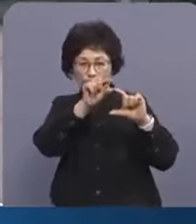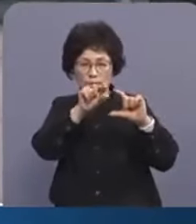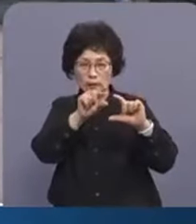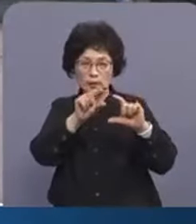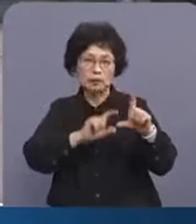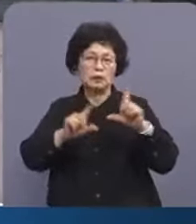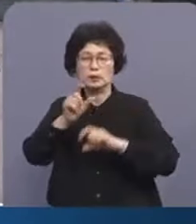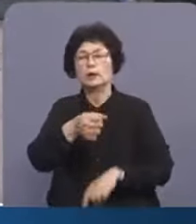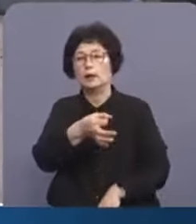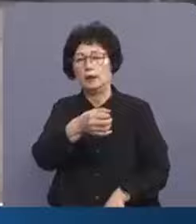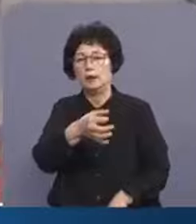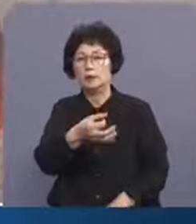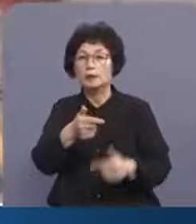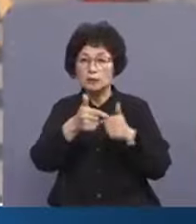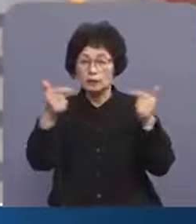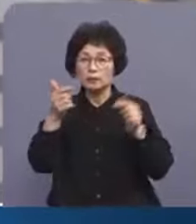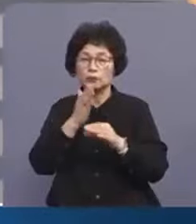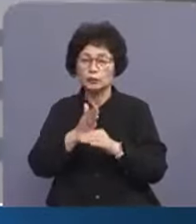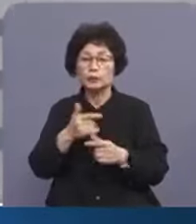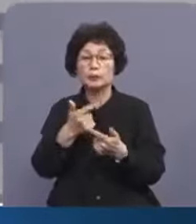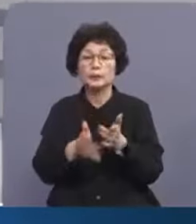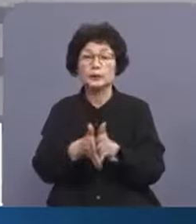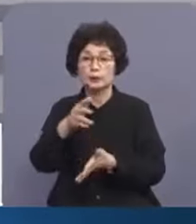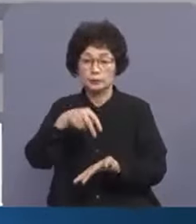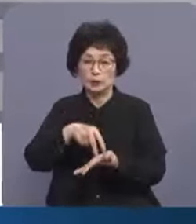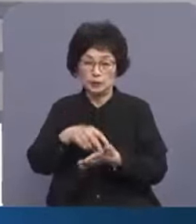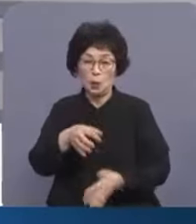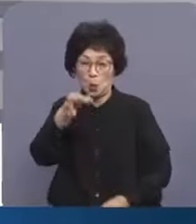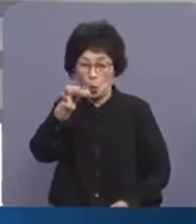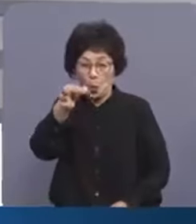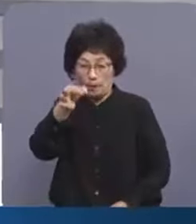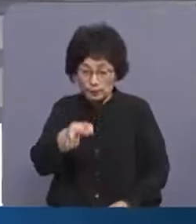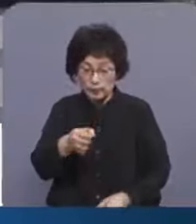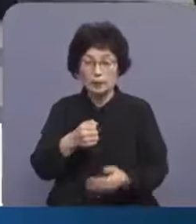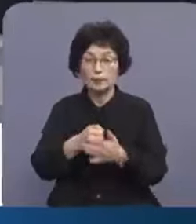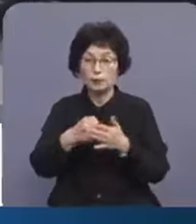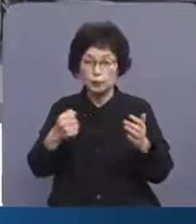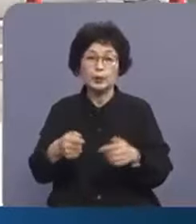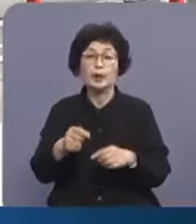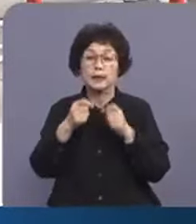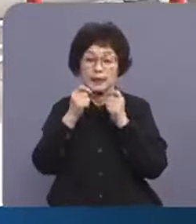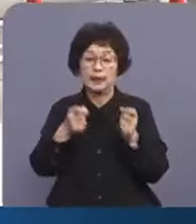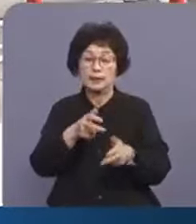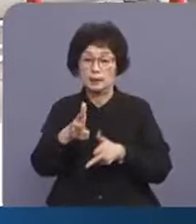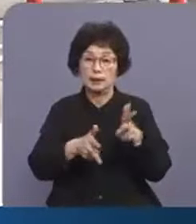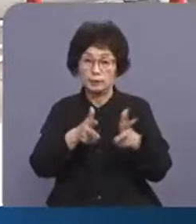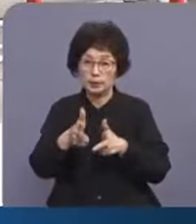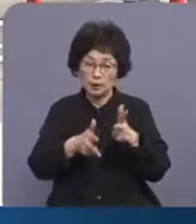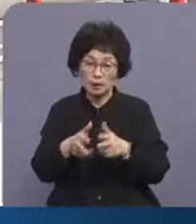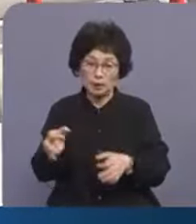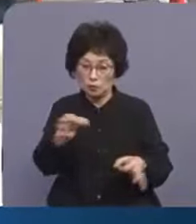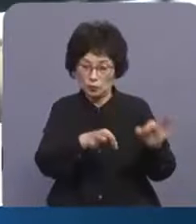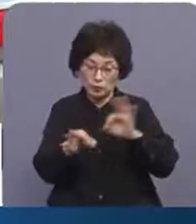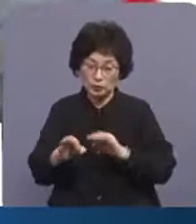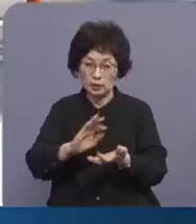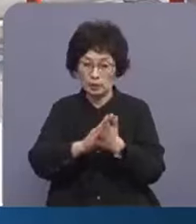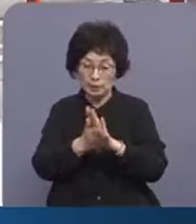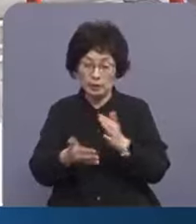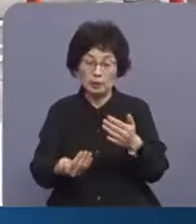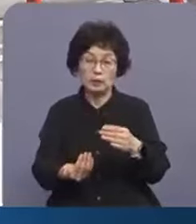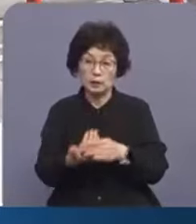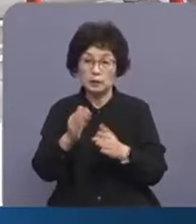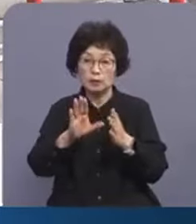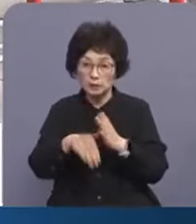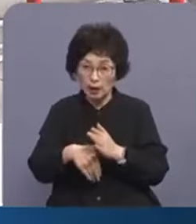증가하는 추세입니다네이 부산시는 금리인하 등으로 민간 사업자의 자금 조달에이 변화가 생기거나이 주